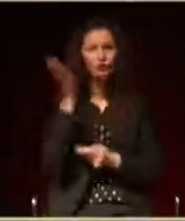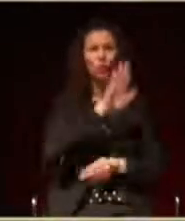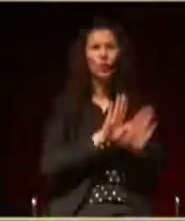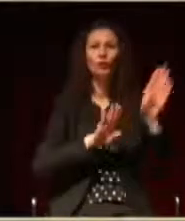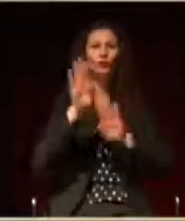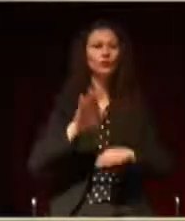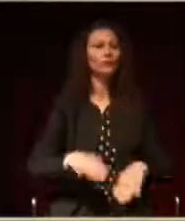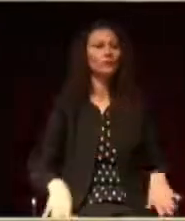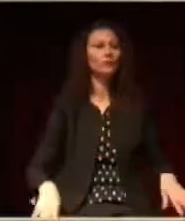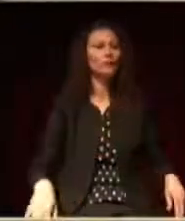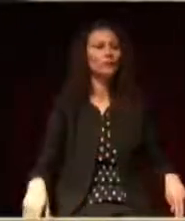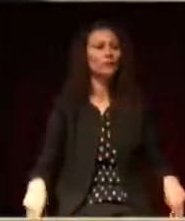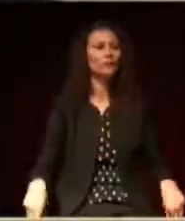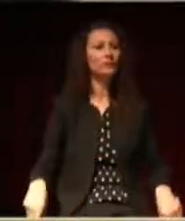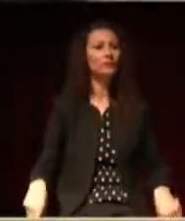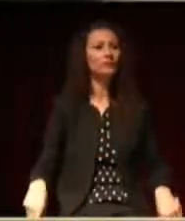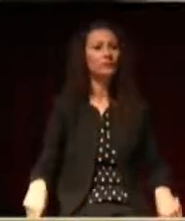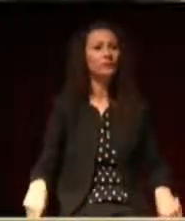oylayacağız.